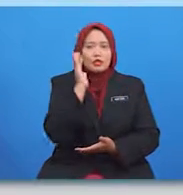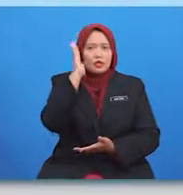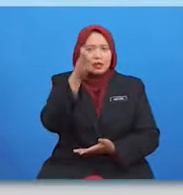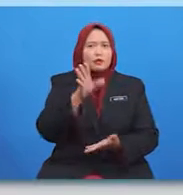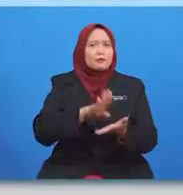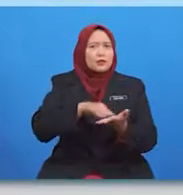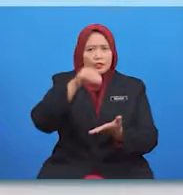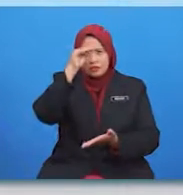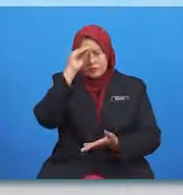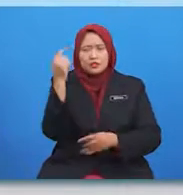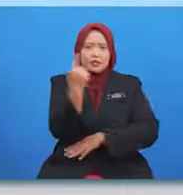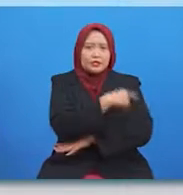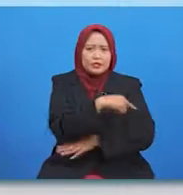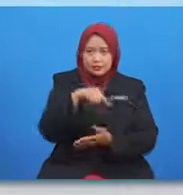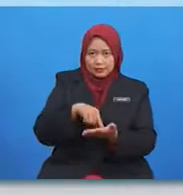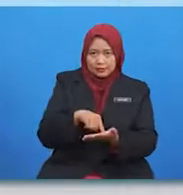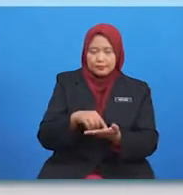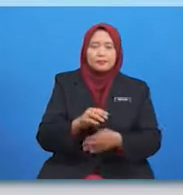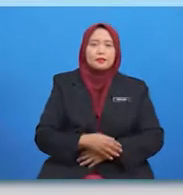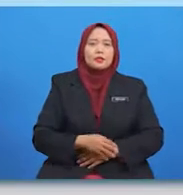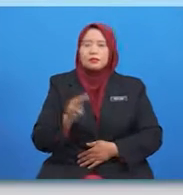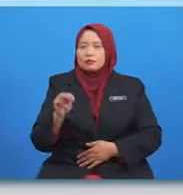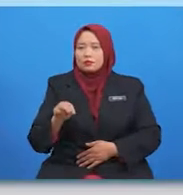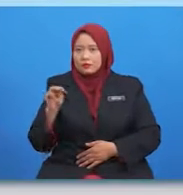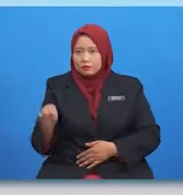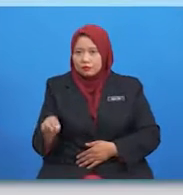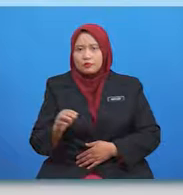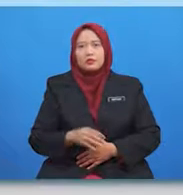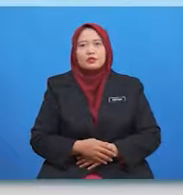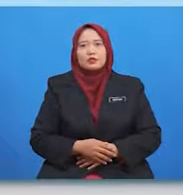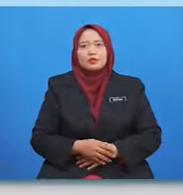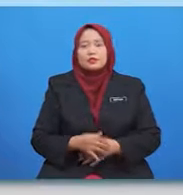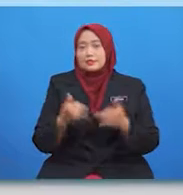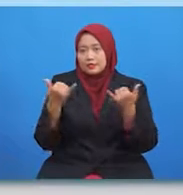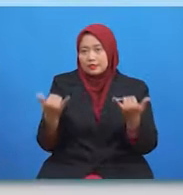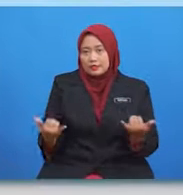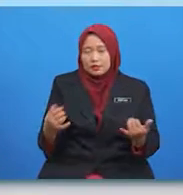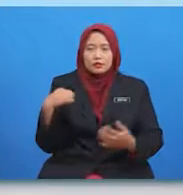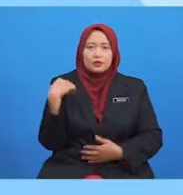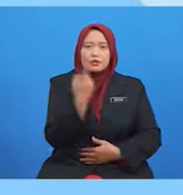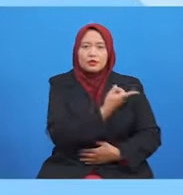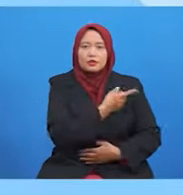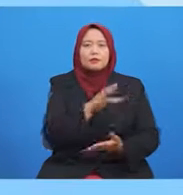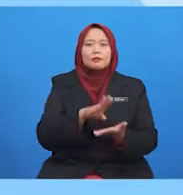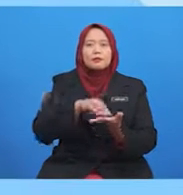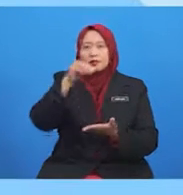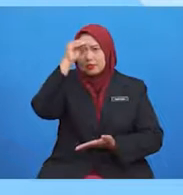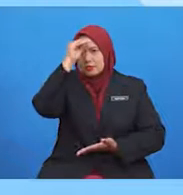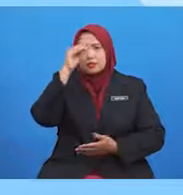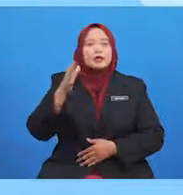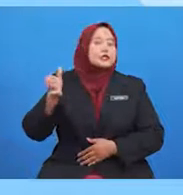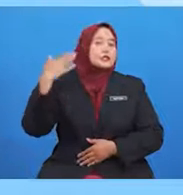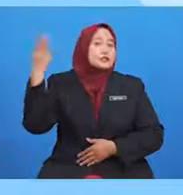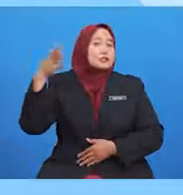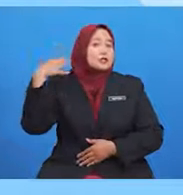bersama-sama. Murid-murid sekalian, sekarang kita akan belajar tentang sejarah